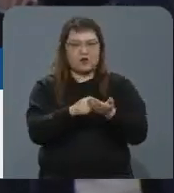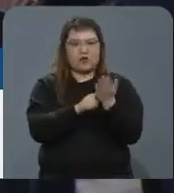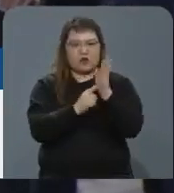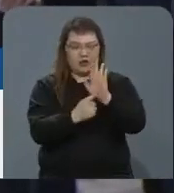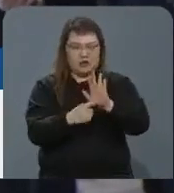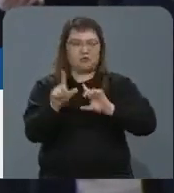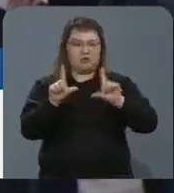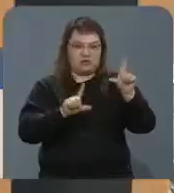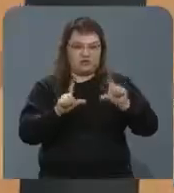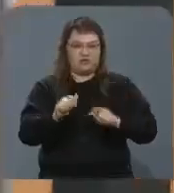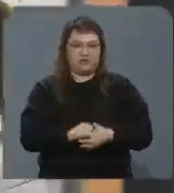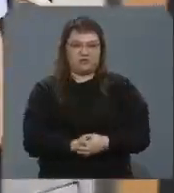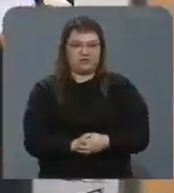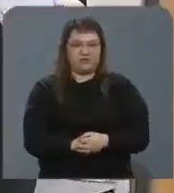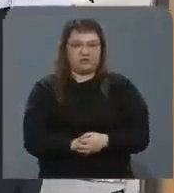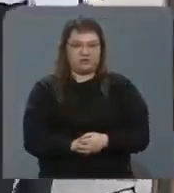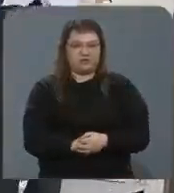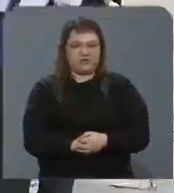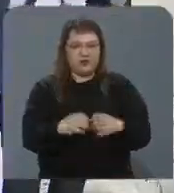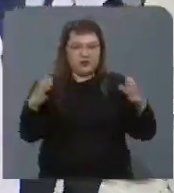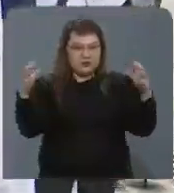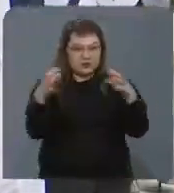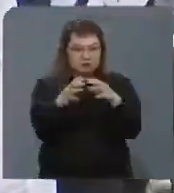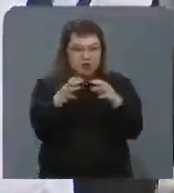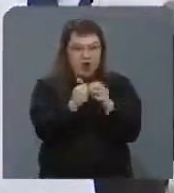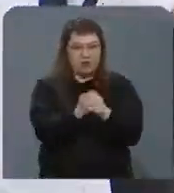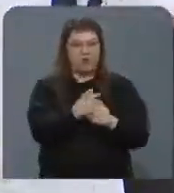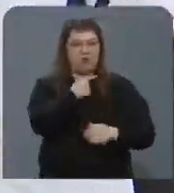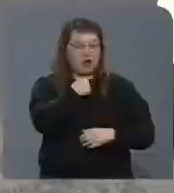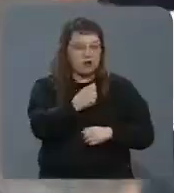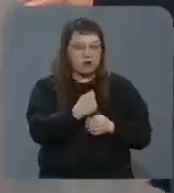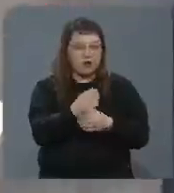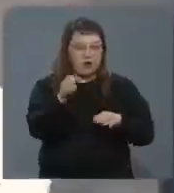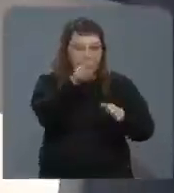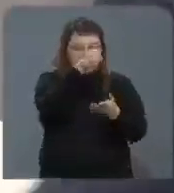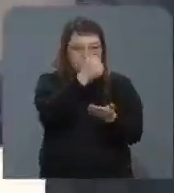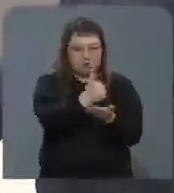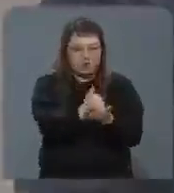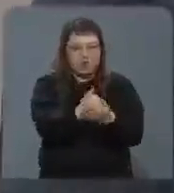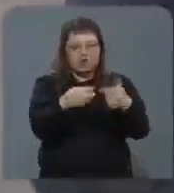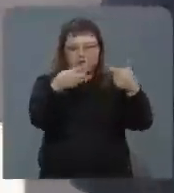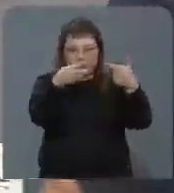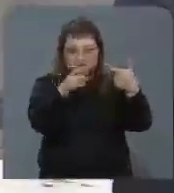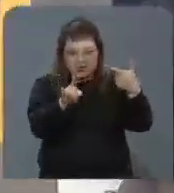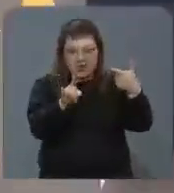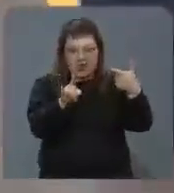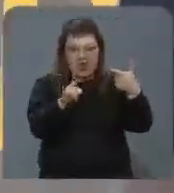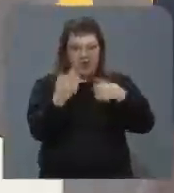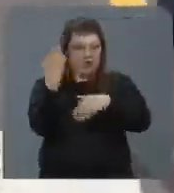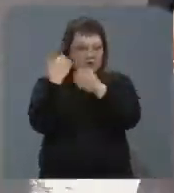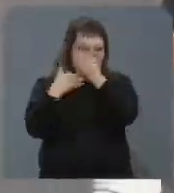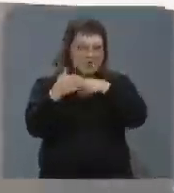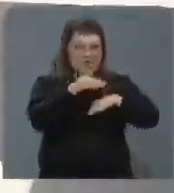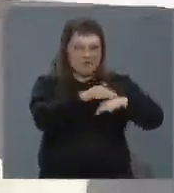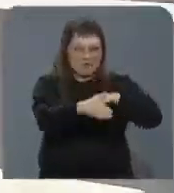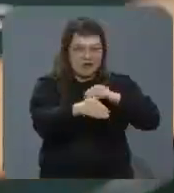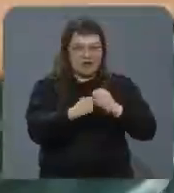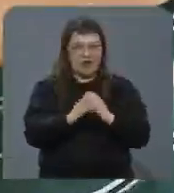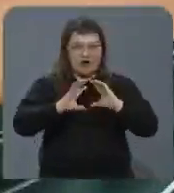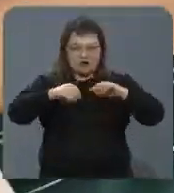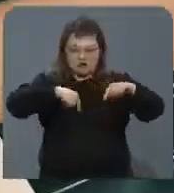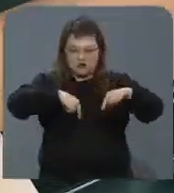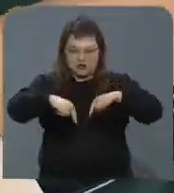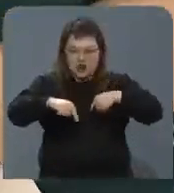현상으로 분석됩니다. 집단별 선호도를 보면 원희룡 지사는 60대와 보수 성향, 대통령